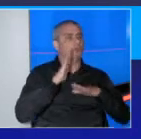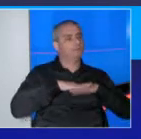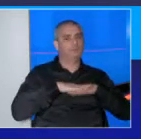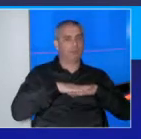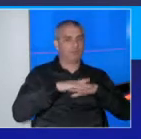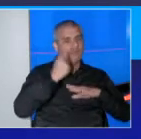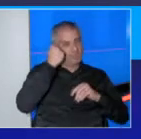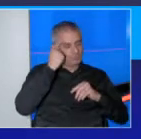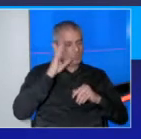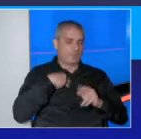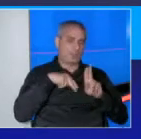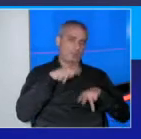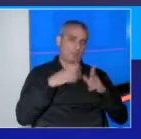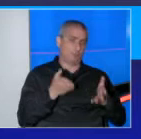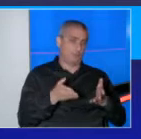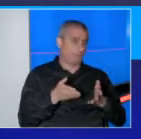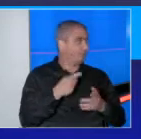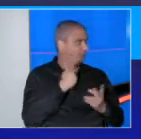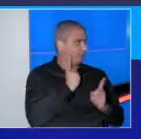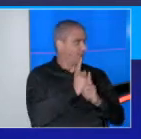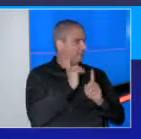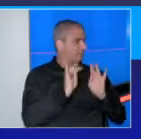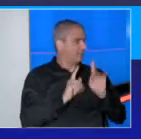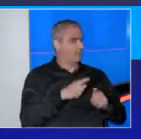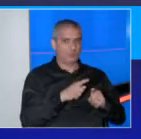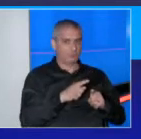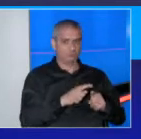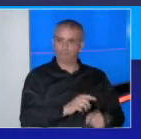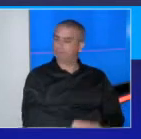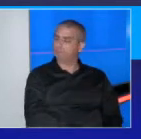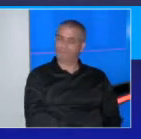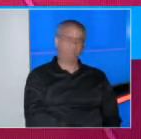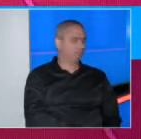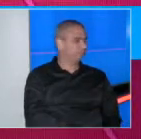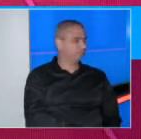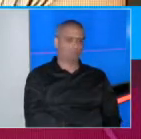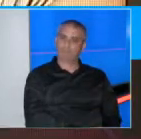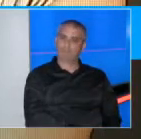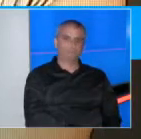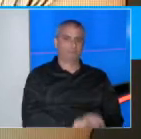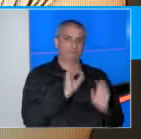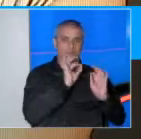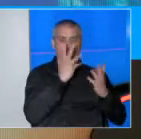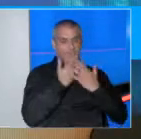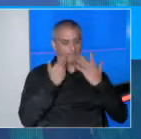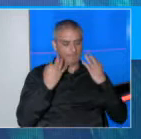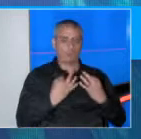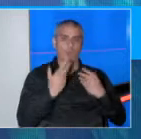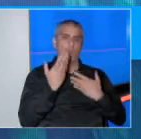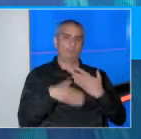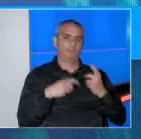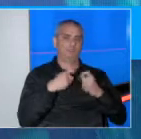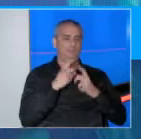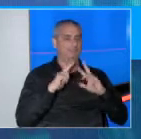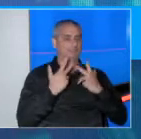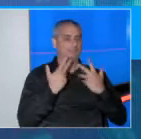מקצועי, ושהם ידעו במה אנחנו עוסקים. לא עבורם נתקלתם בהתנגדות כזו או אחרת של חברי הכנסת? שום התנגדות, עבורם זה היה מובן מאליו. בסוף עשייה היא